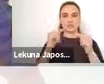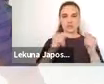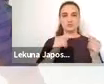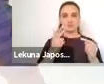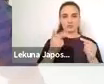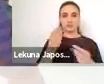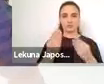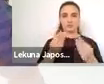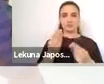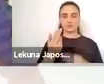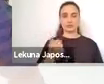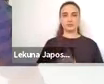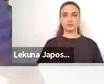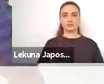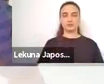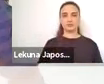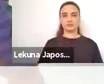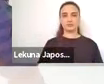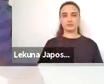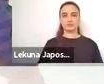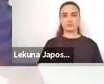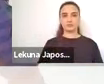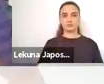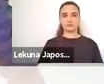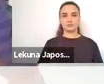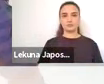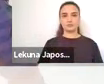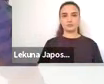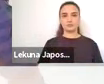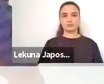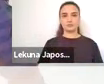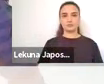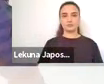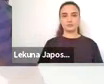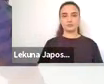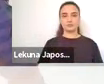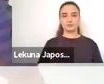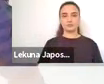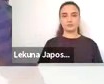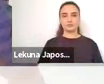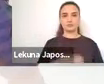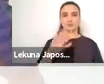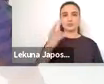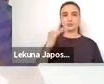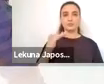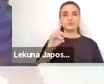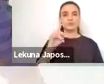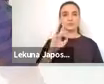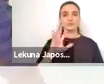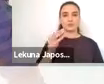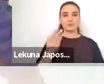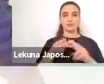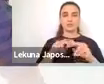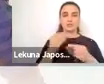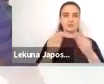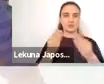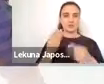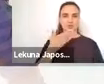თამაშის არს. თუ თამაში, ანუ თუ ეს გახდა უკვე და ბავშვს არ სიამოვნებს, ეს თამაში აღარ